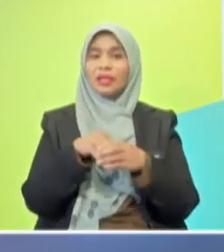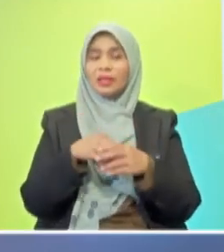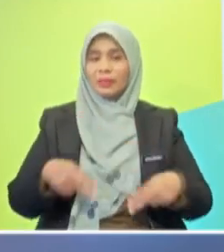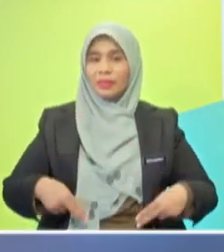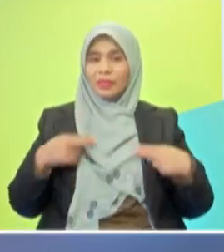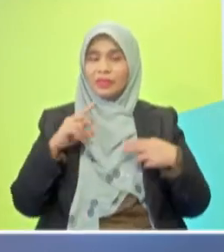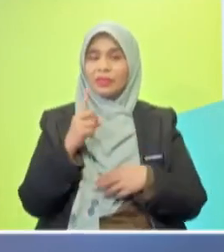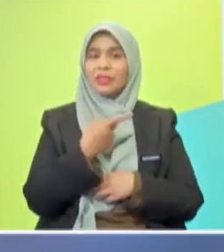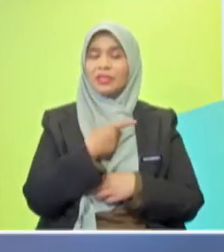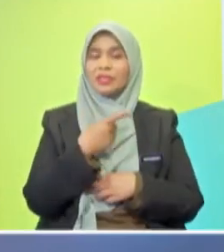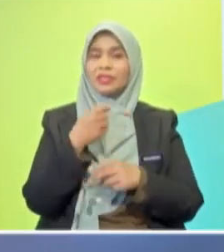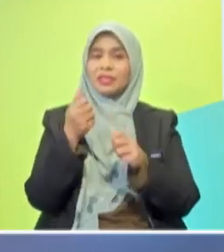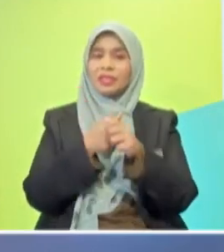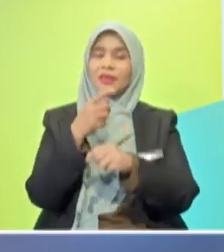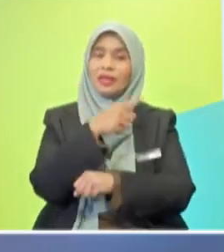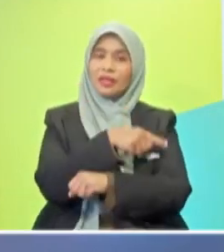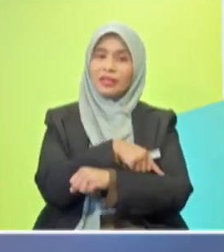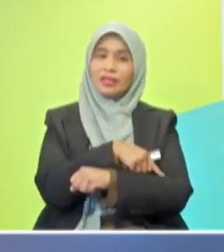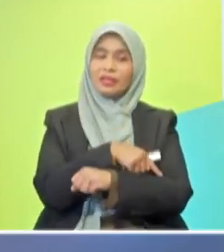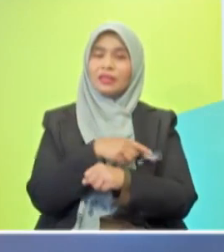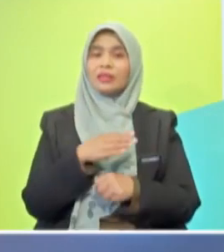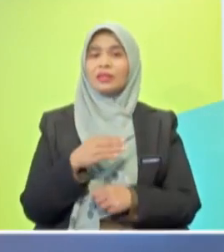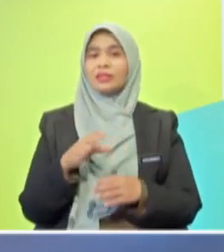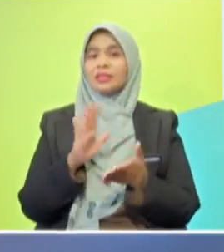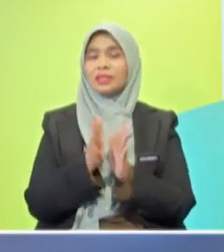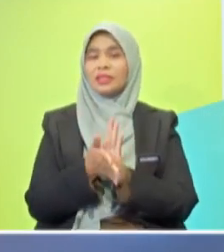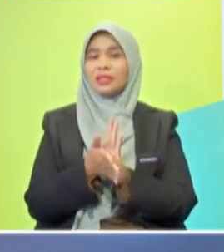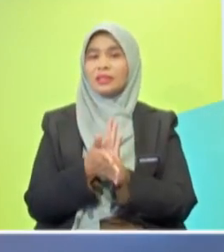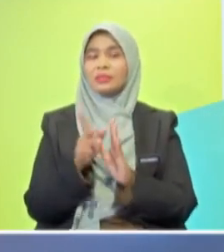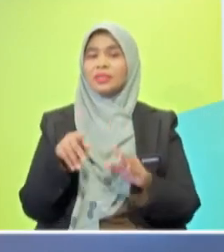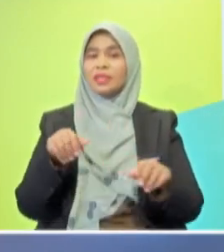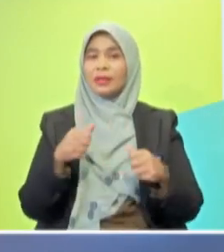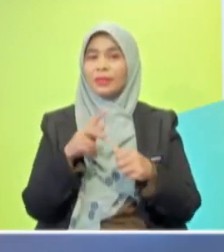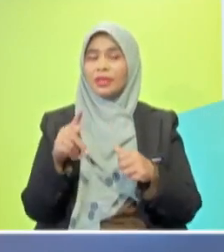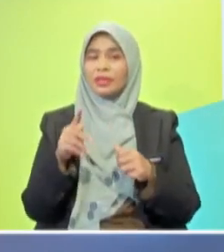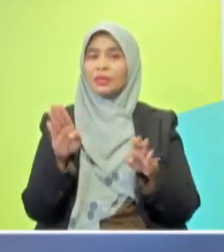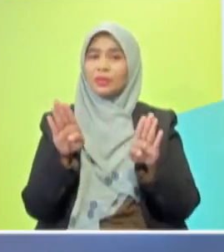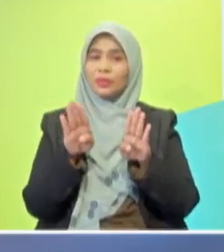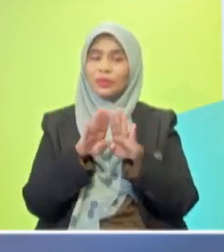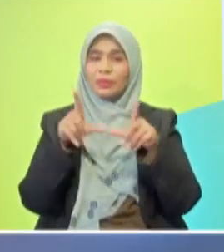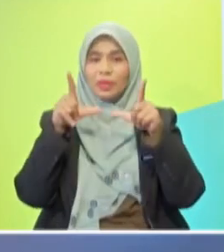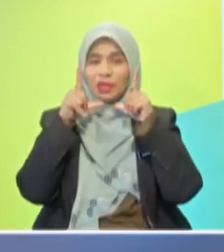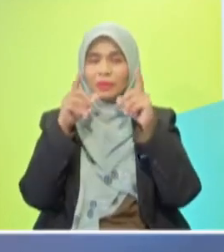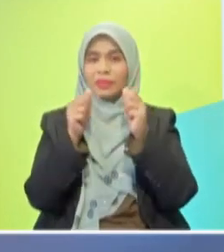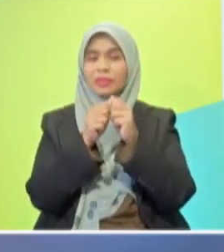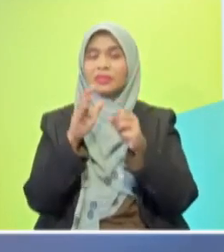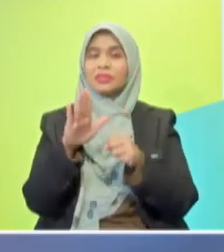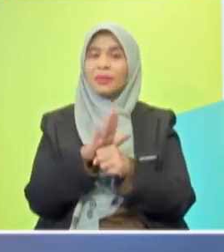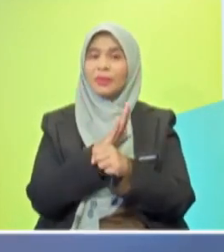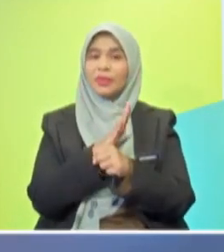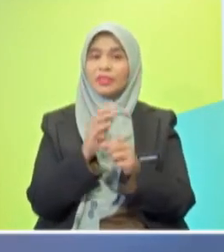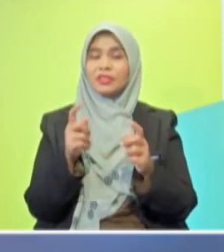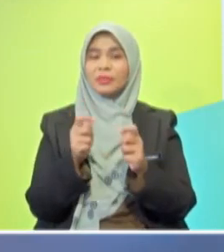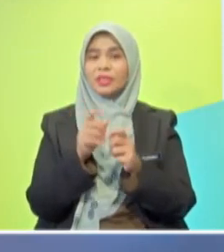Yang kita, setiap hari kita memakai pakaian dan buka pakaian. Jadi kita kena amalkan menutup aurat dengan sempurna seperti mana